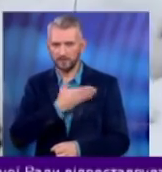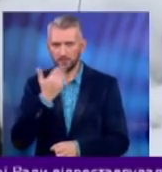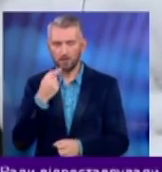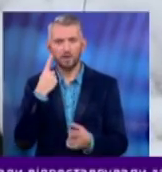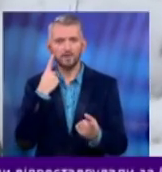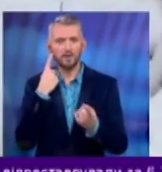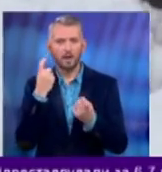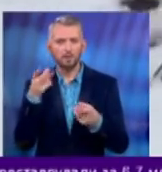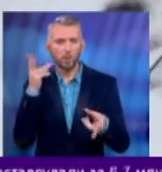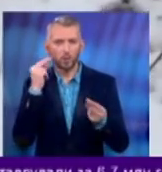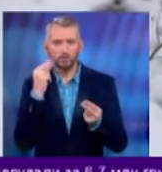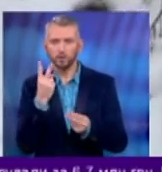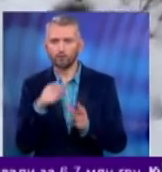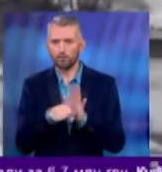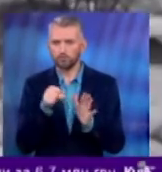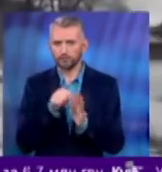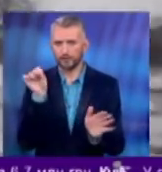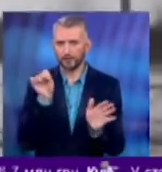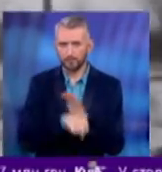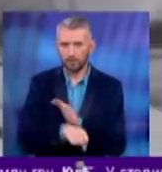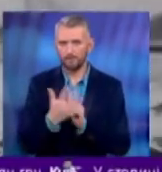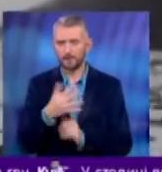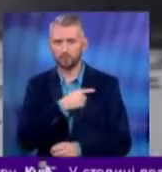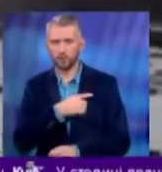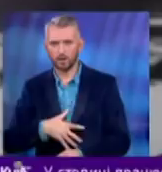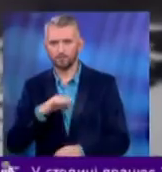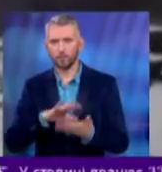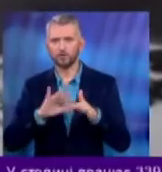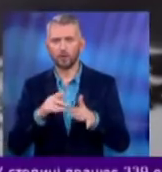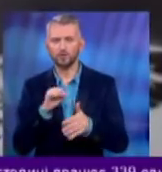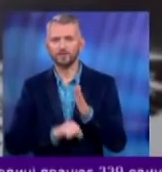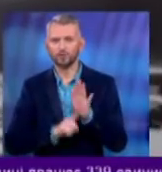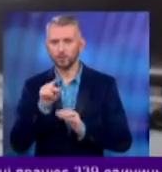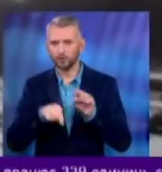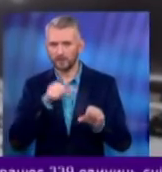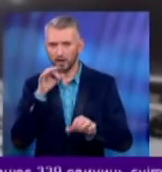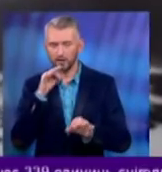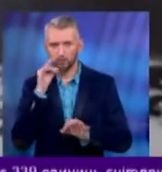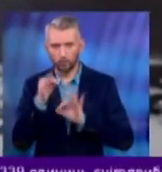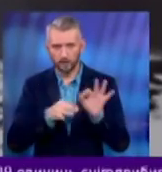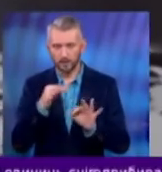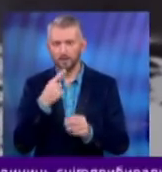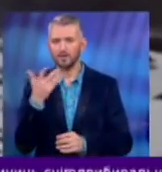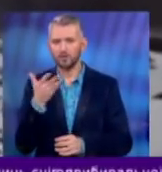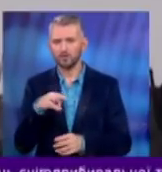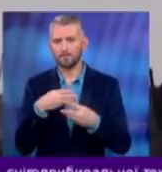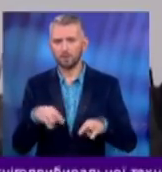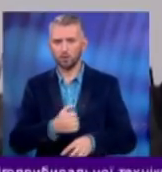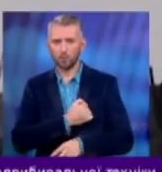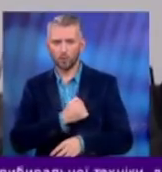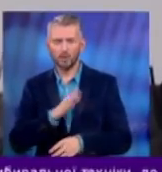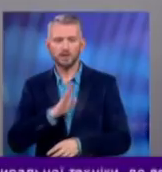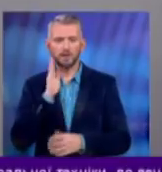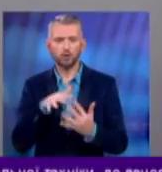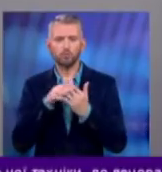двох бойовиків знищено і п'ятьох поранено. І про ситуацію вже від початку цієї доби речник Міноборони. Зранку бойові